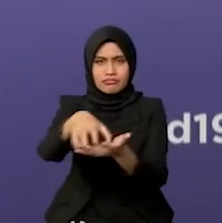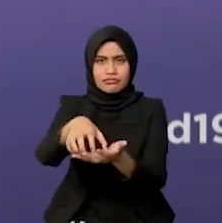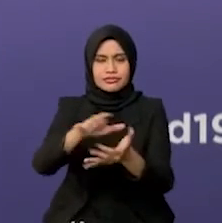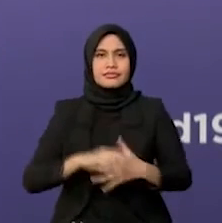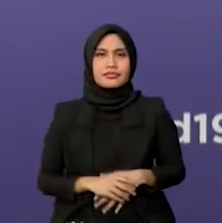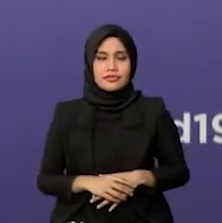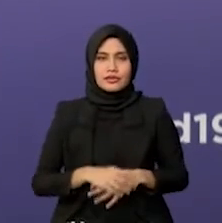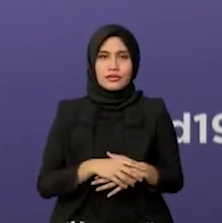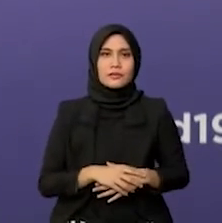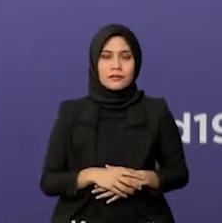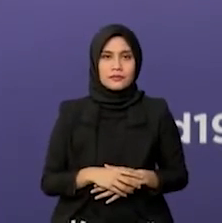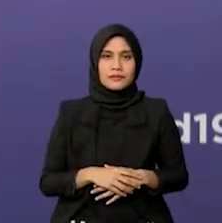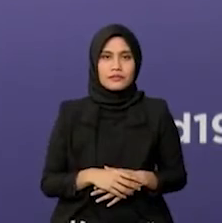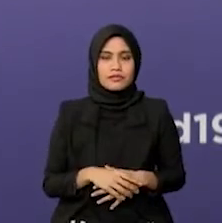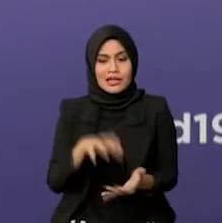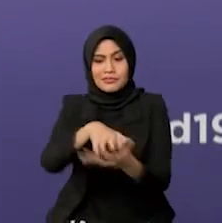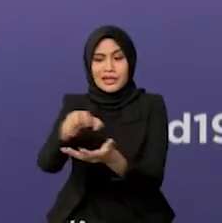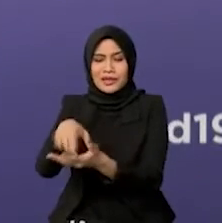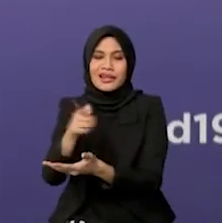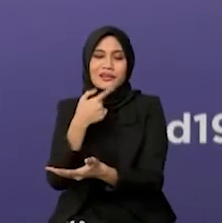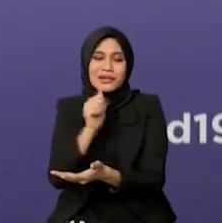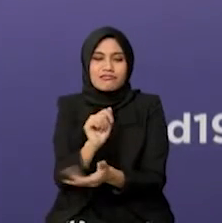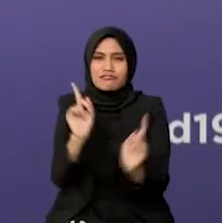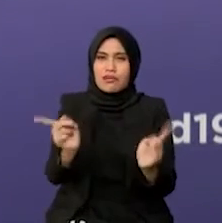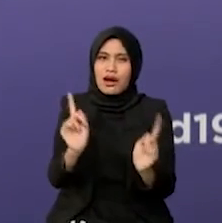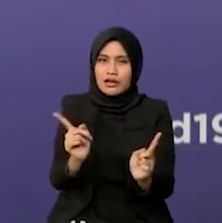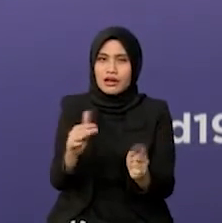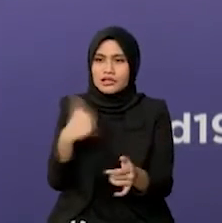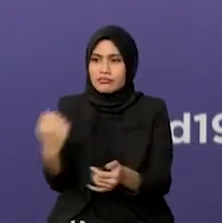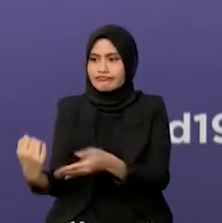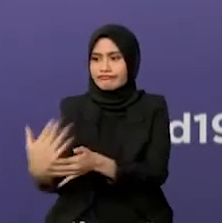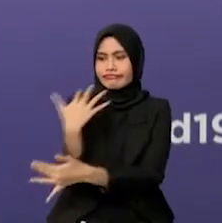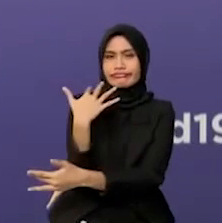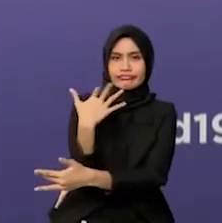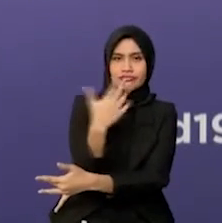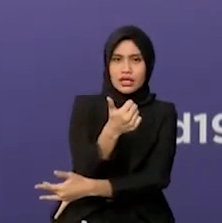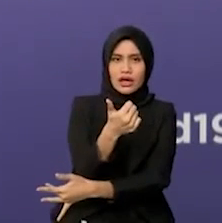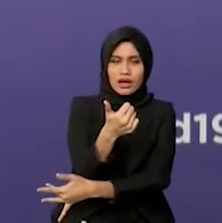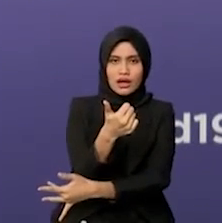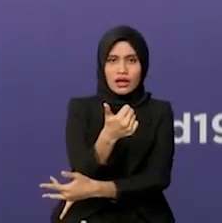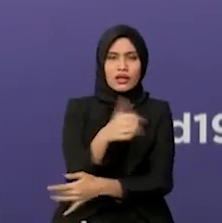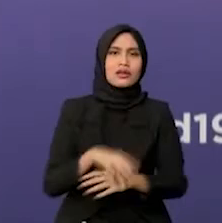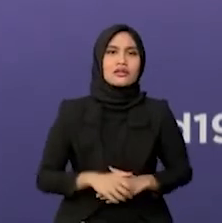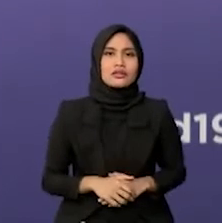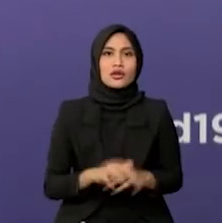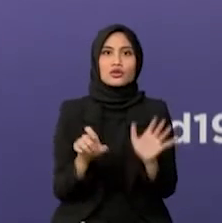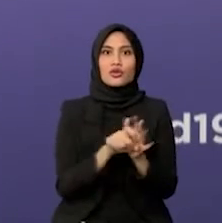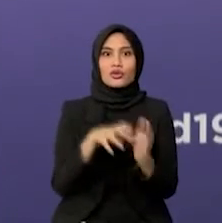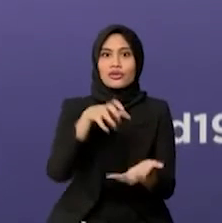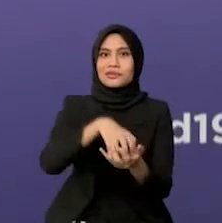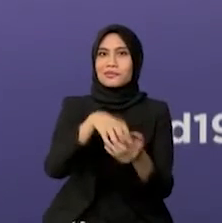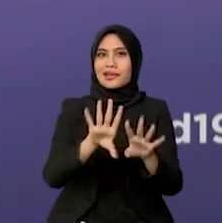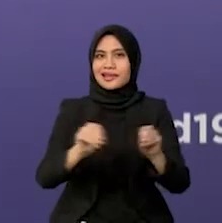dikasihkan memiliki peluang yang sangat besar untuk terjadinya penularan adalah di